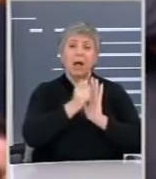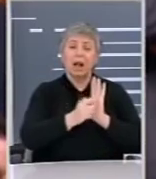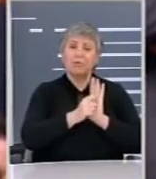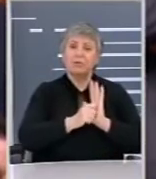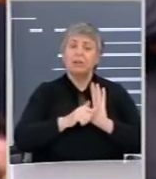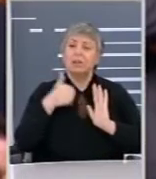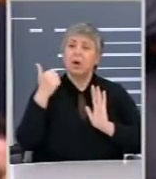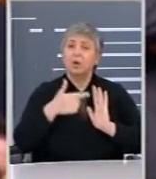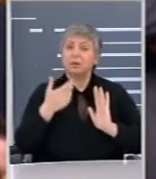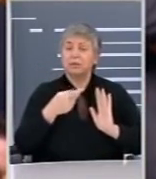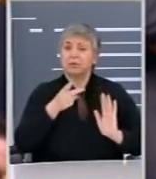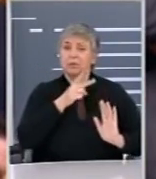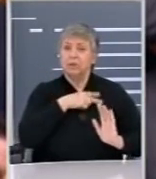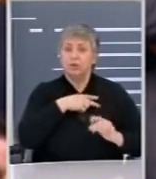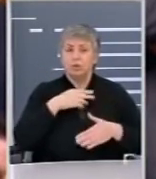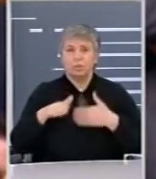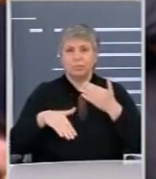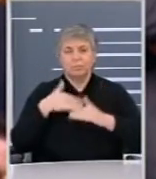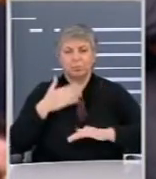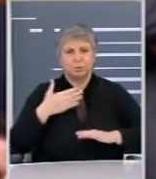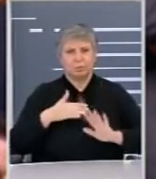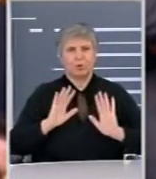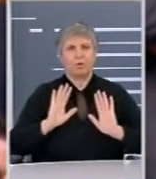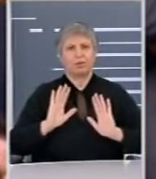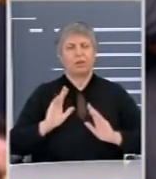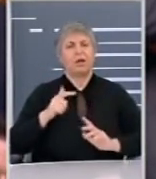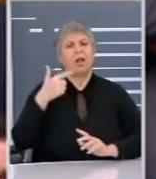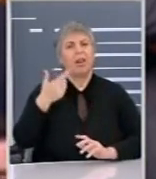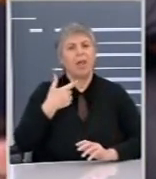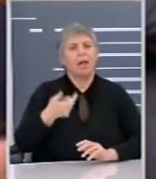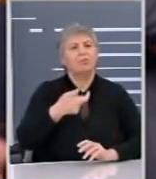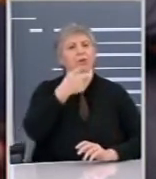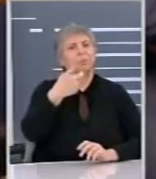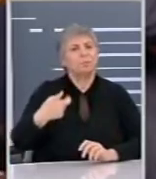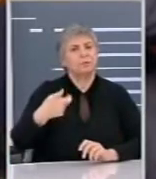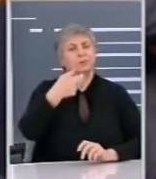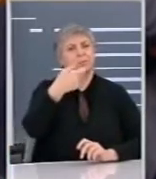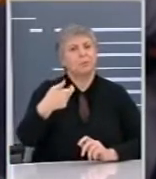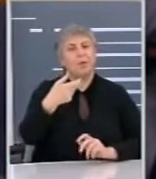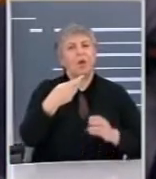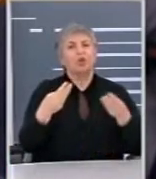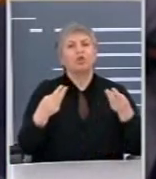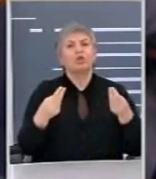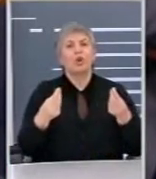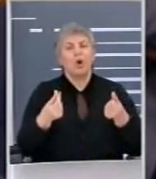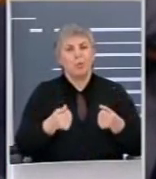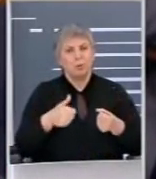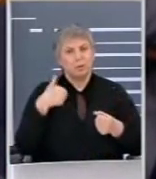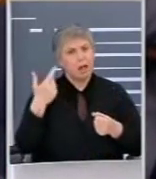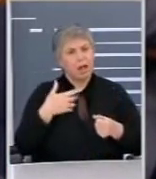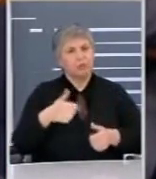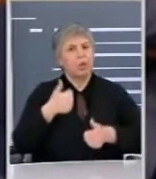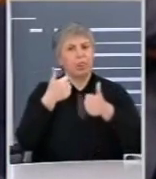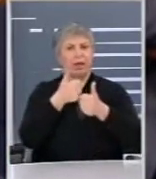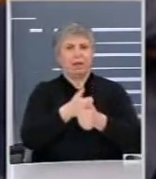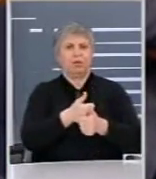την αναποτελεσματική παρακολούθηση της εκταμίευσης εξαιτίας της αποδοχής της πρόορης εκταμίευσης, όσο και το σημαντικό μέρος του